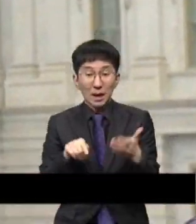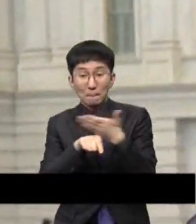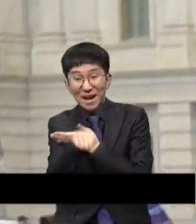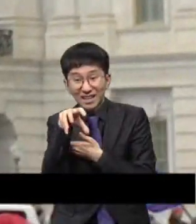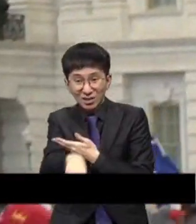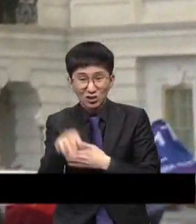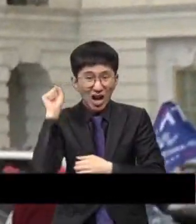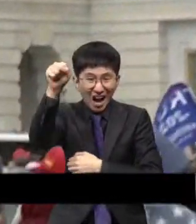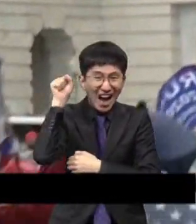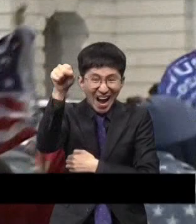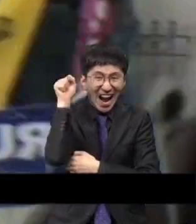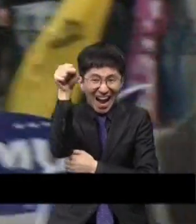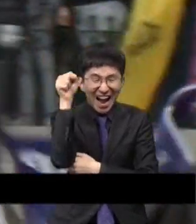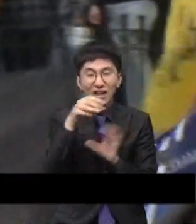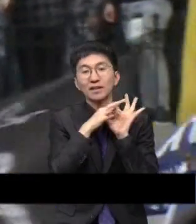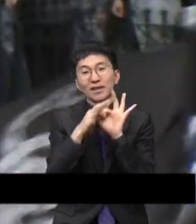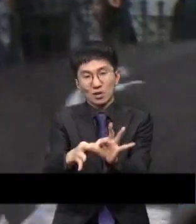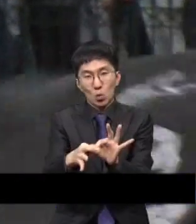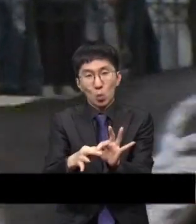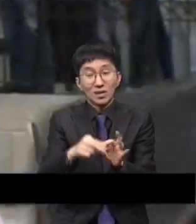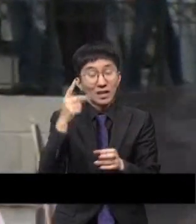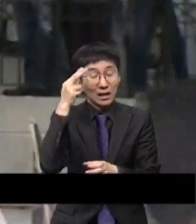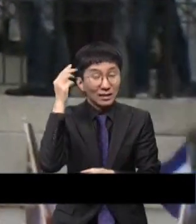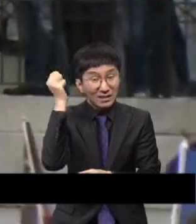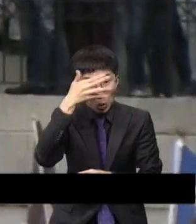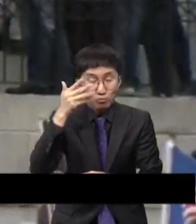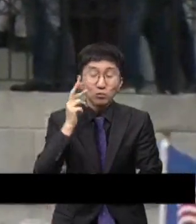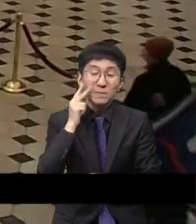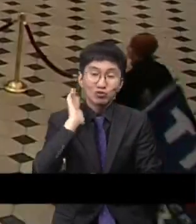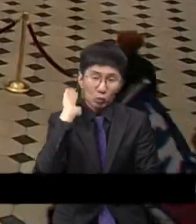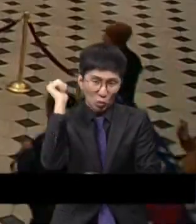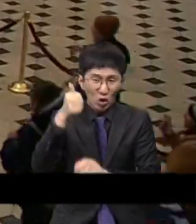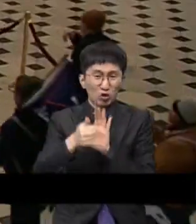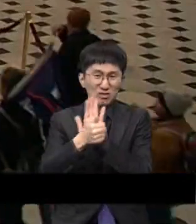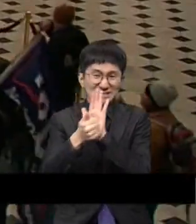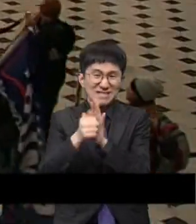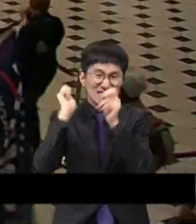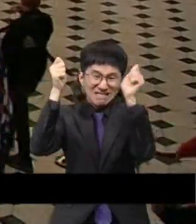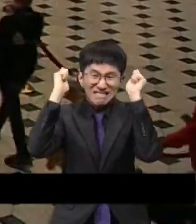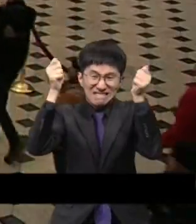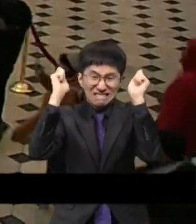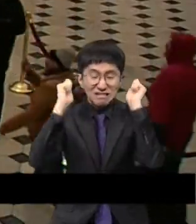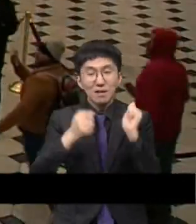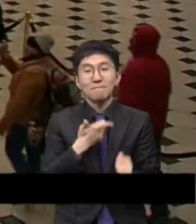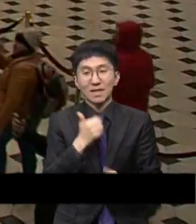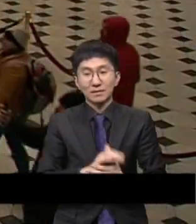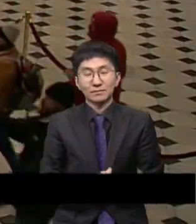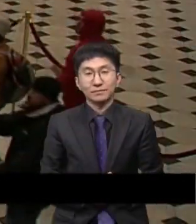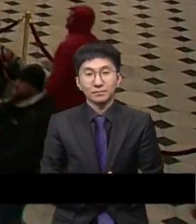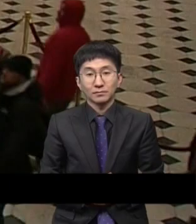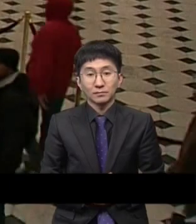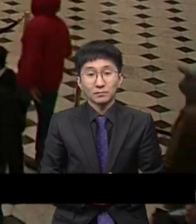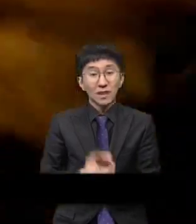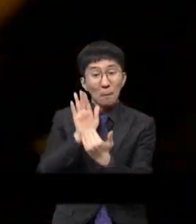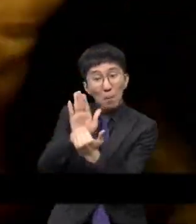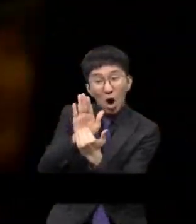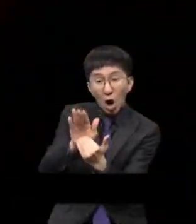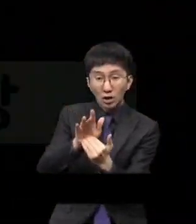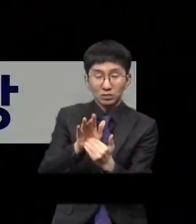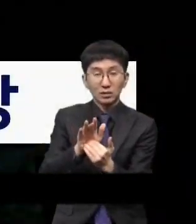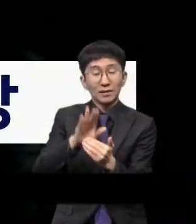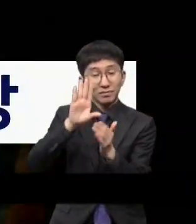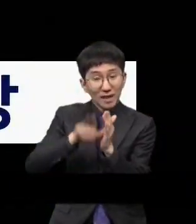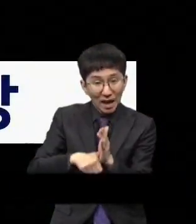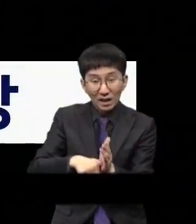밖에서도 수천 명의 시위대가 트럼프 지지 깃발을 흔들며 내부 진입을 시도하는 상황. 이를 저지하던